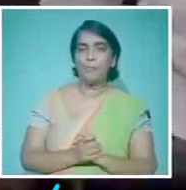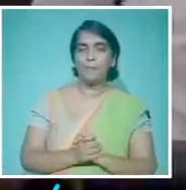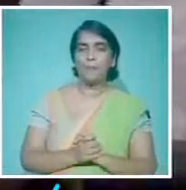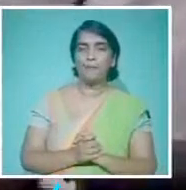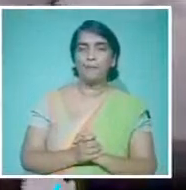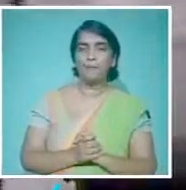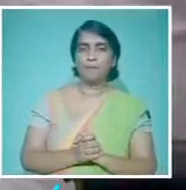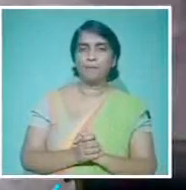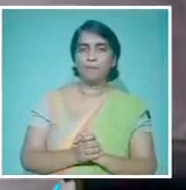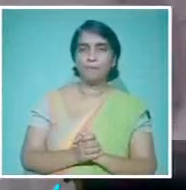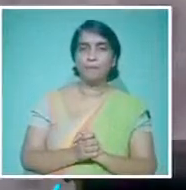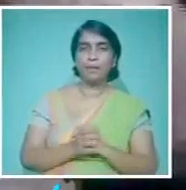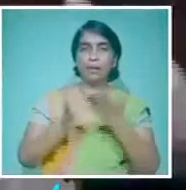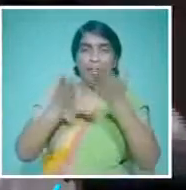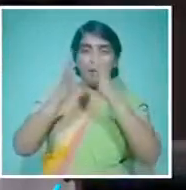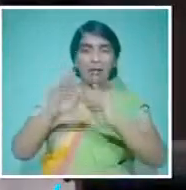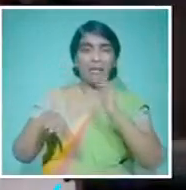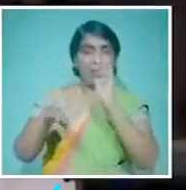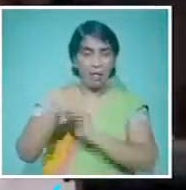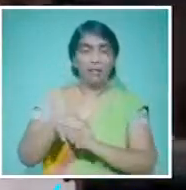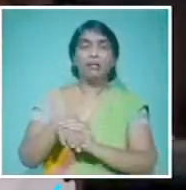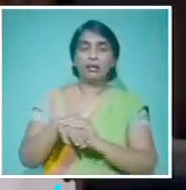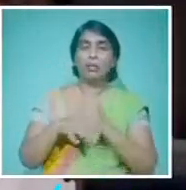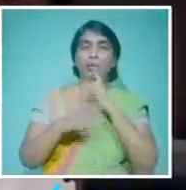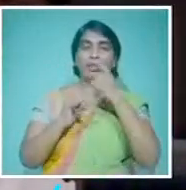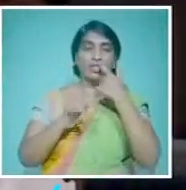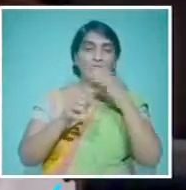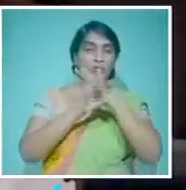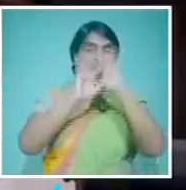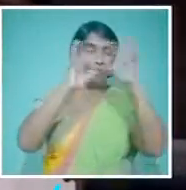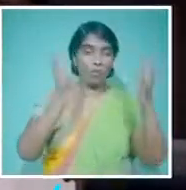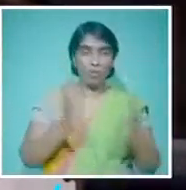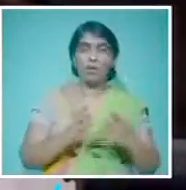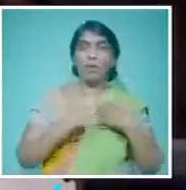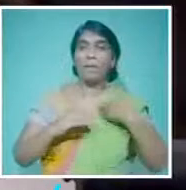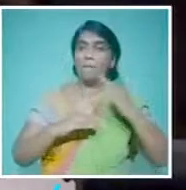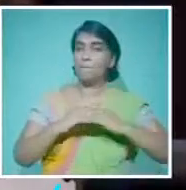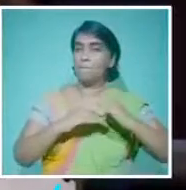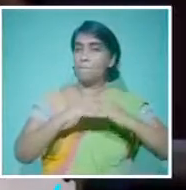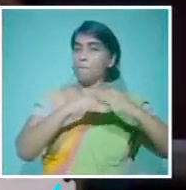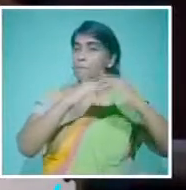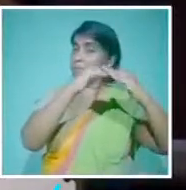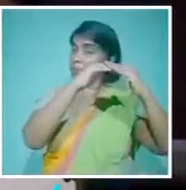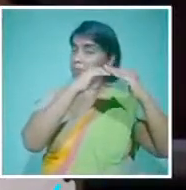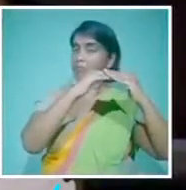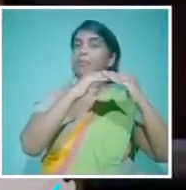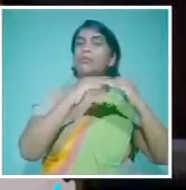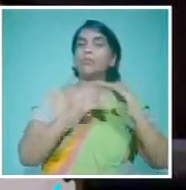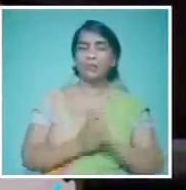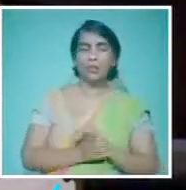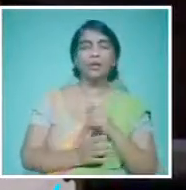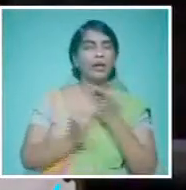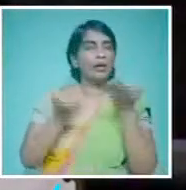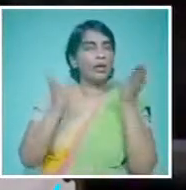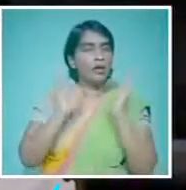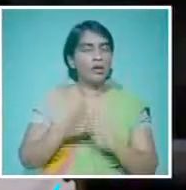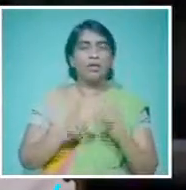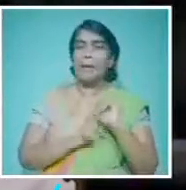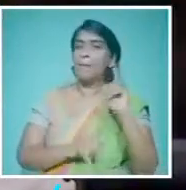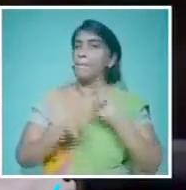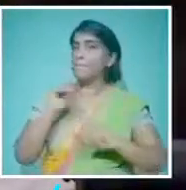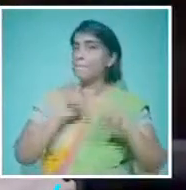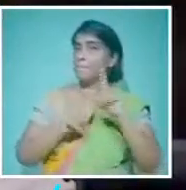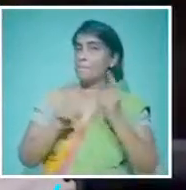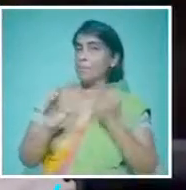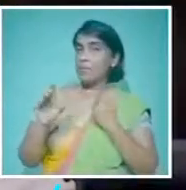Labbada diya buatuma tamai pulada diya anne kiyala. Me padipela wake yawe. Meka awasane parlimentu enna